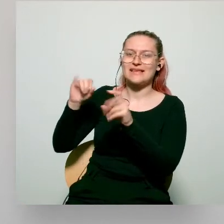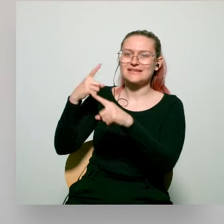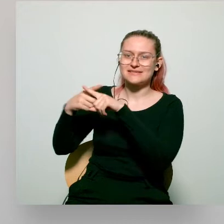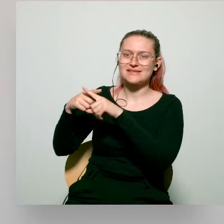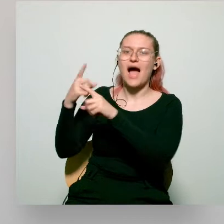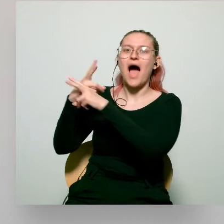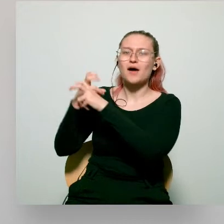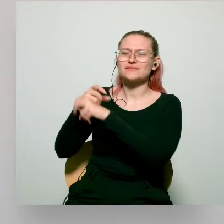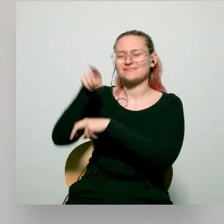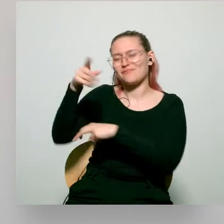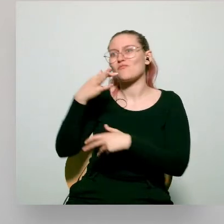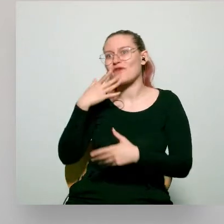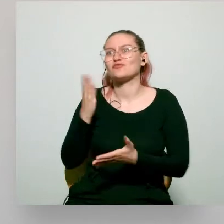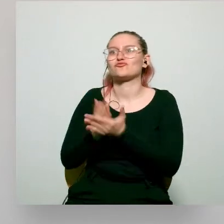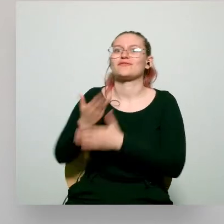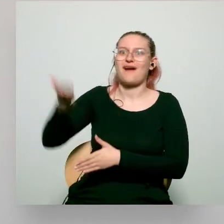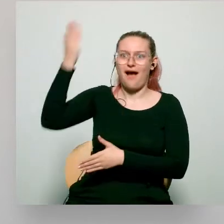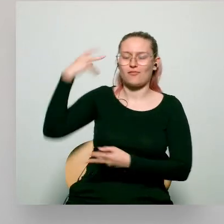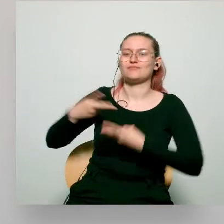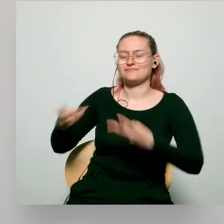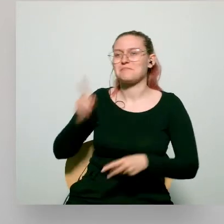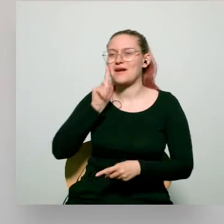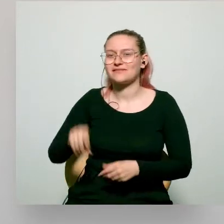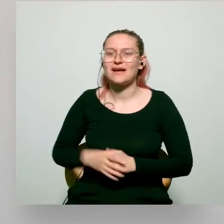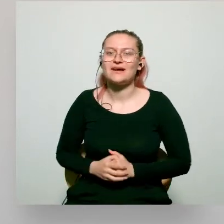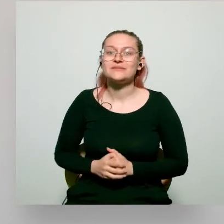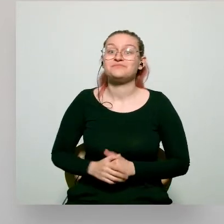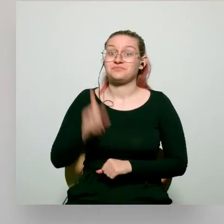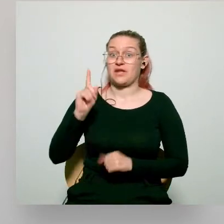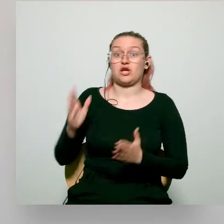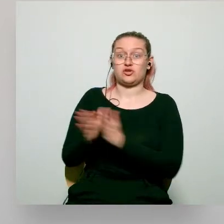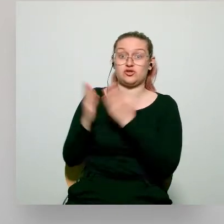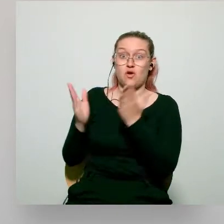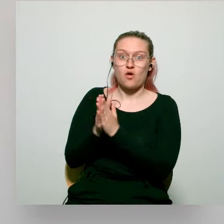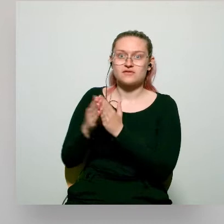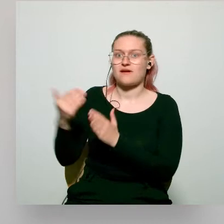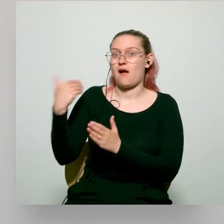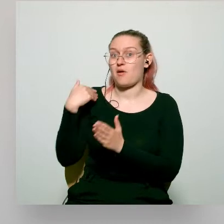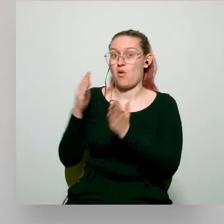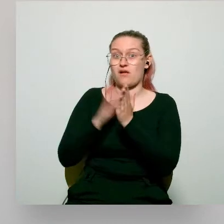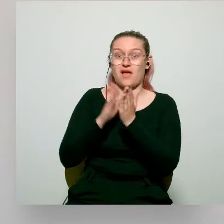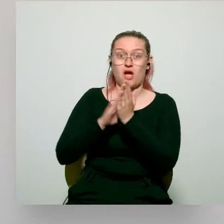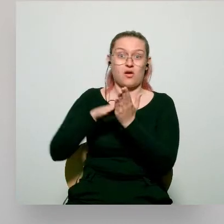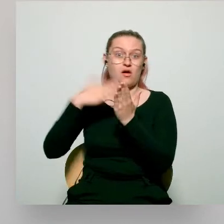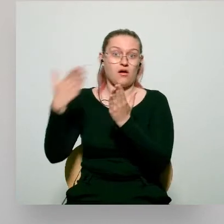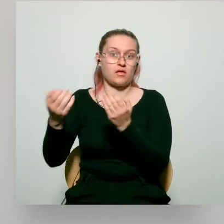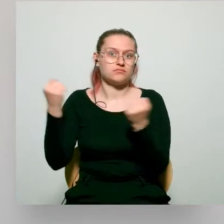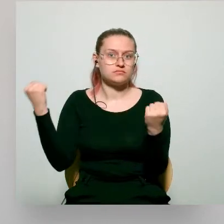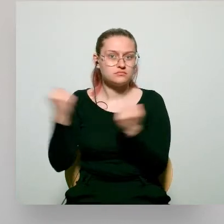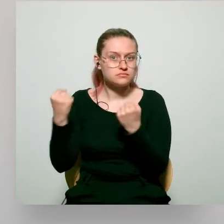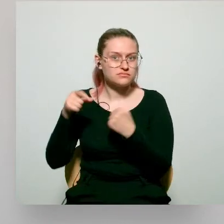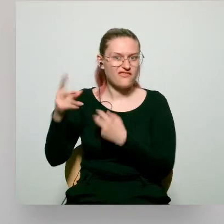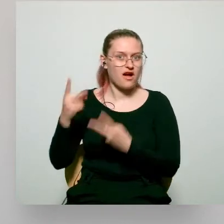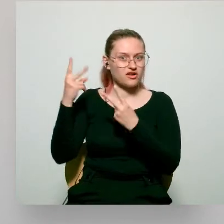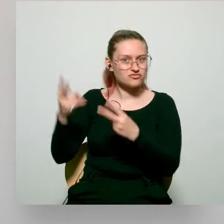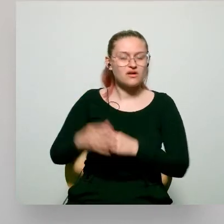już parę ładnych lat minęło od jej publikacji, ale książka została nagrodzona ważną nagrodą w Ukrainie. I